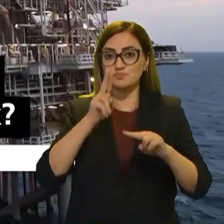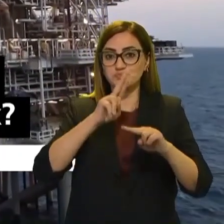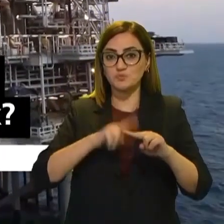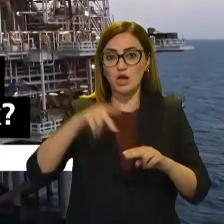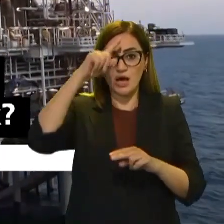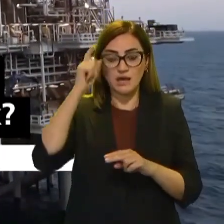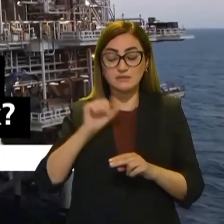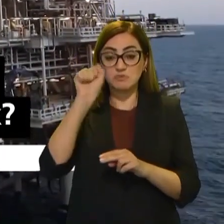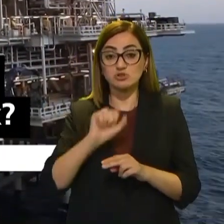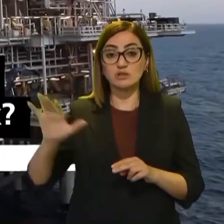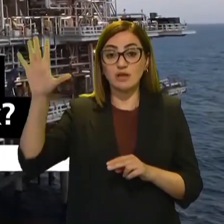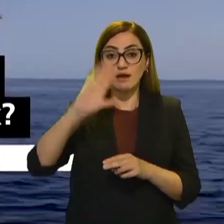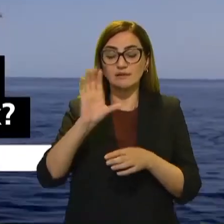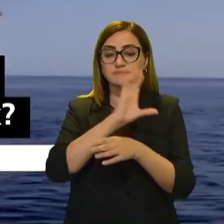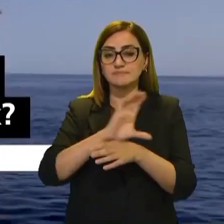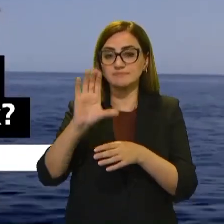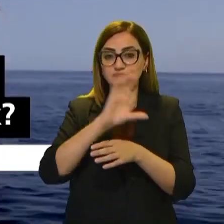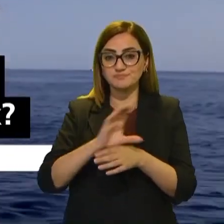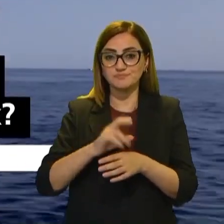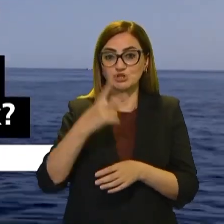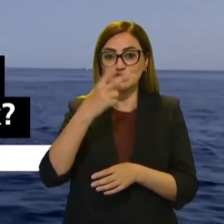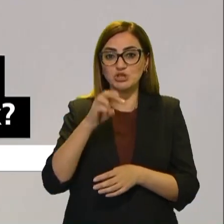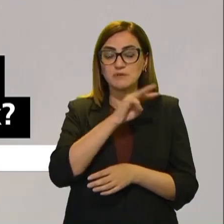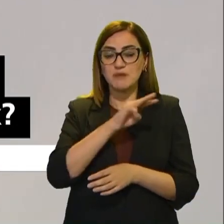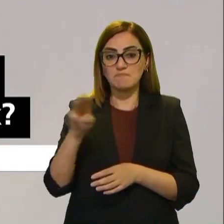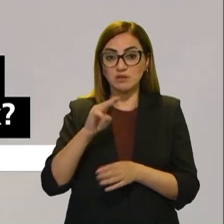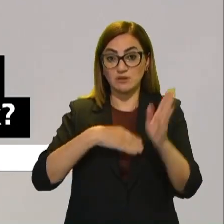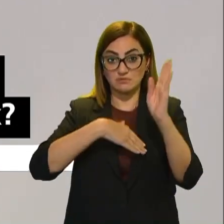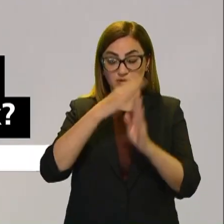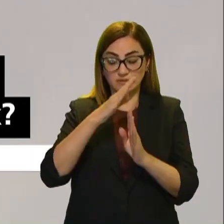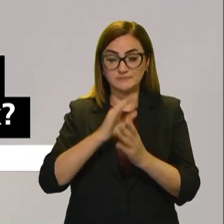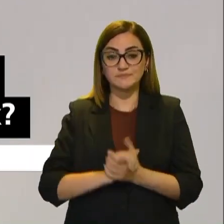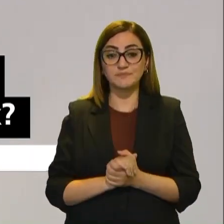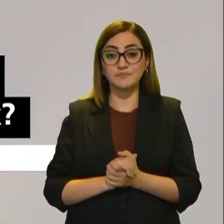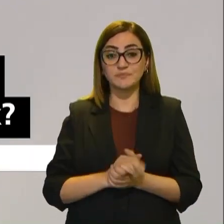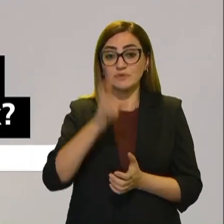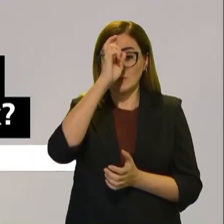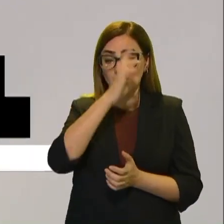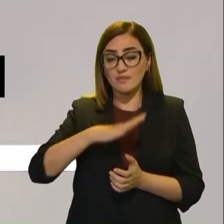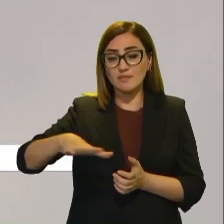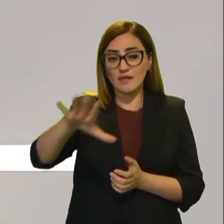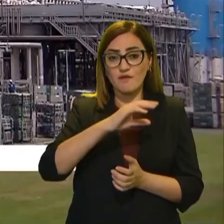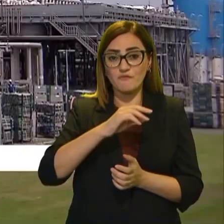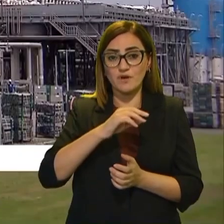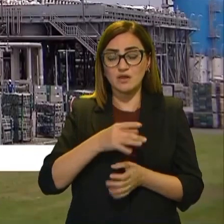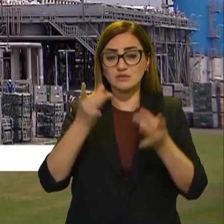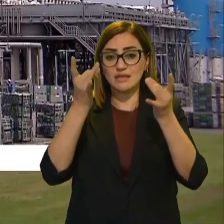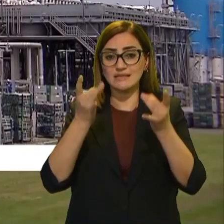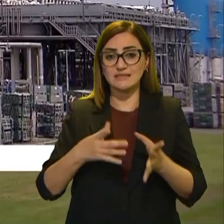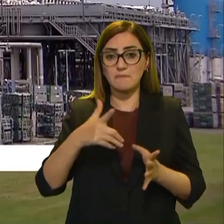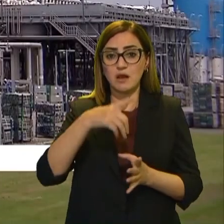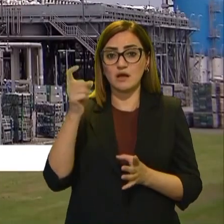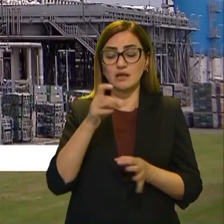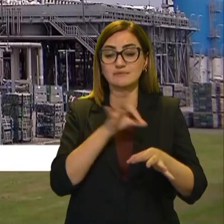qaz ixracını 20 milyard kubmetrədəki artırmaq hədəfinə töhfə verəcəyini bildirirlər. Tərəfdaşların sərbəst təbii qaz layihəsindəki iştirak payları